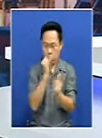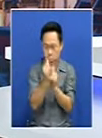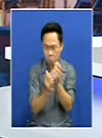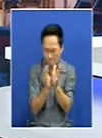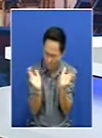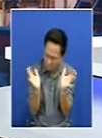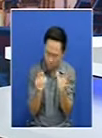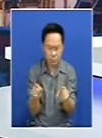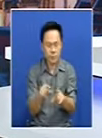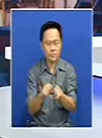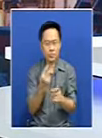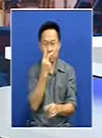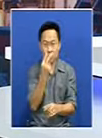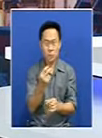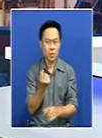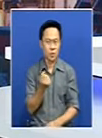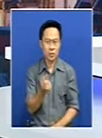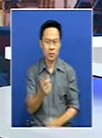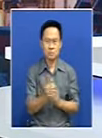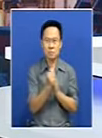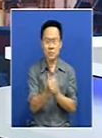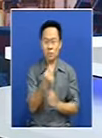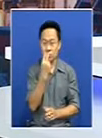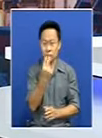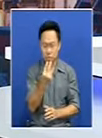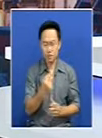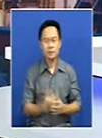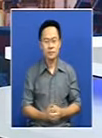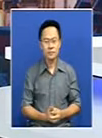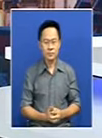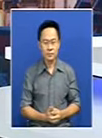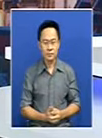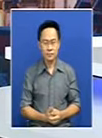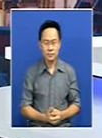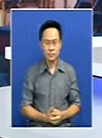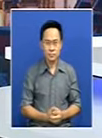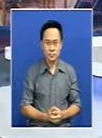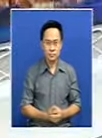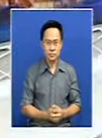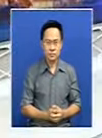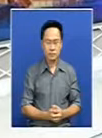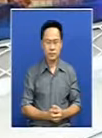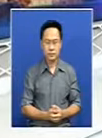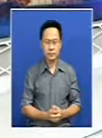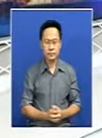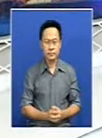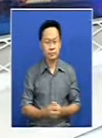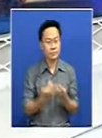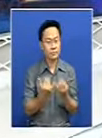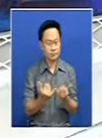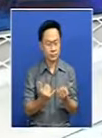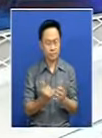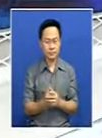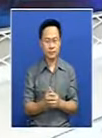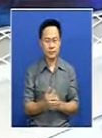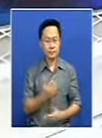กันบรรยากาศนะคะตอนนี้คุณณัฐิกาโลวีระค่ะก่อติดบรรยากาศอยู่ในพื้นที่แล้วเชิญค่ะ ค่ะคุณนัทคุณสุช